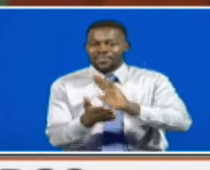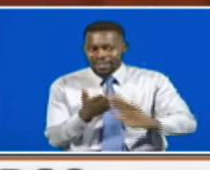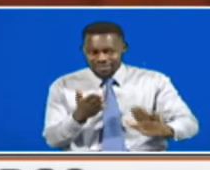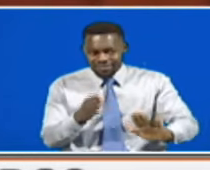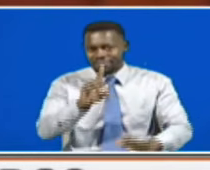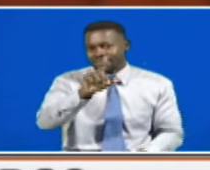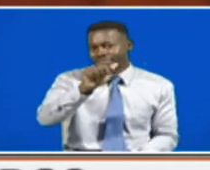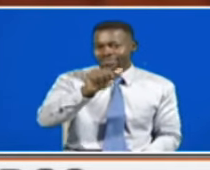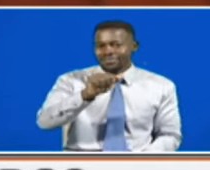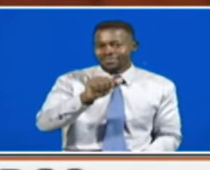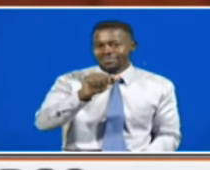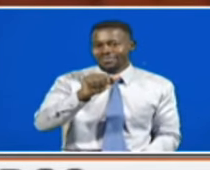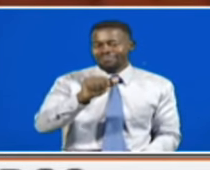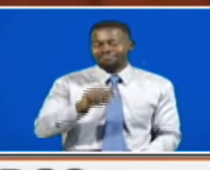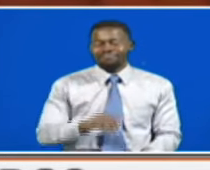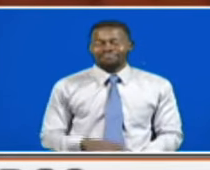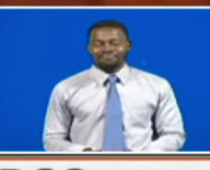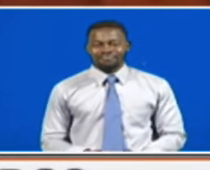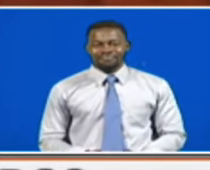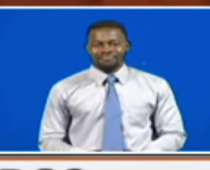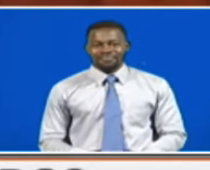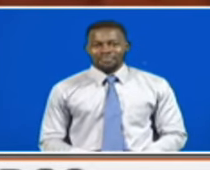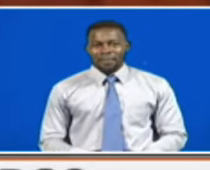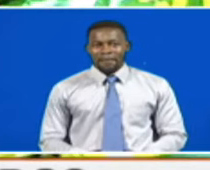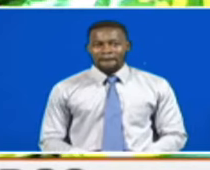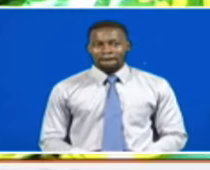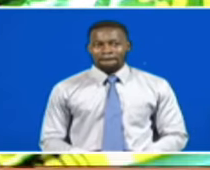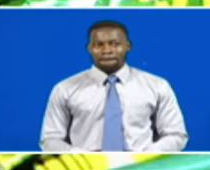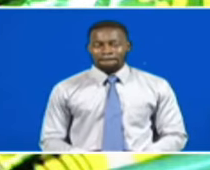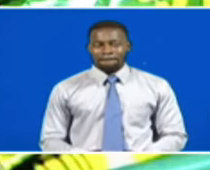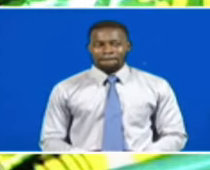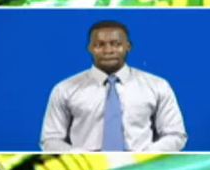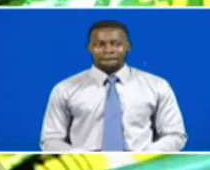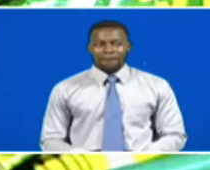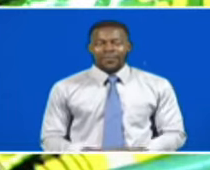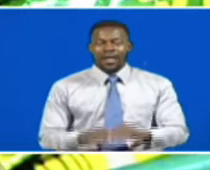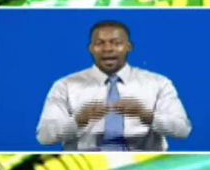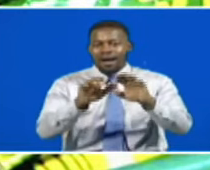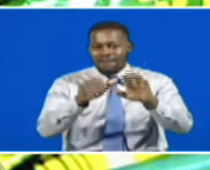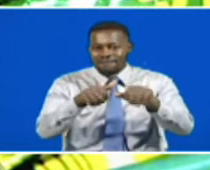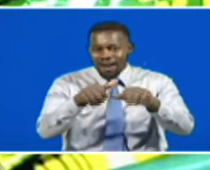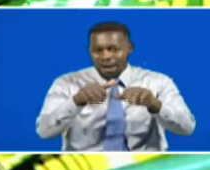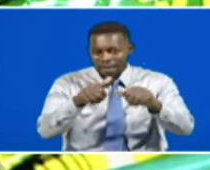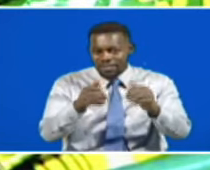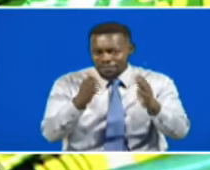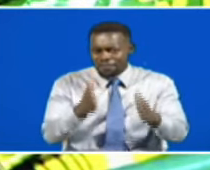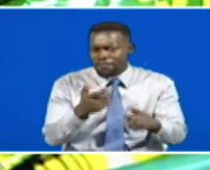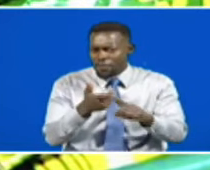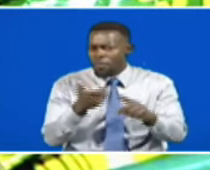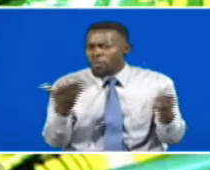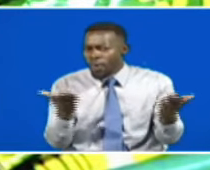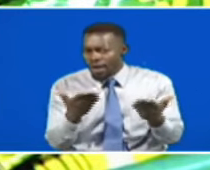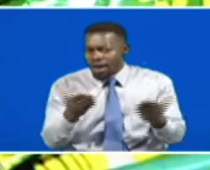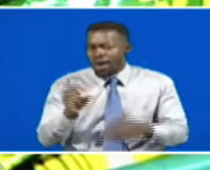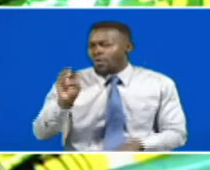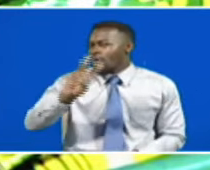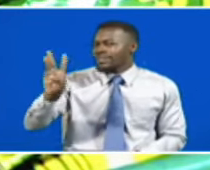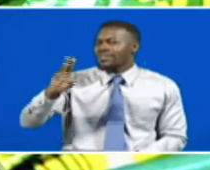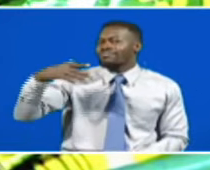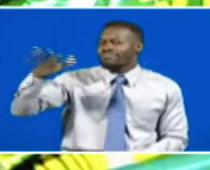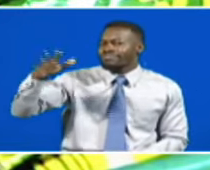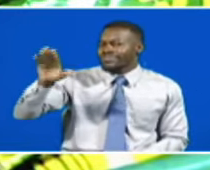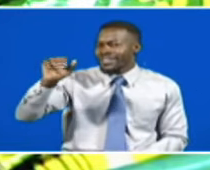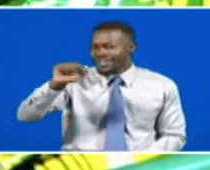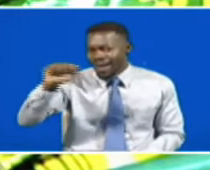Daniel Kariuki, KTN News. Wakulima wa miwa kutoka ukanda wa Magharibi wameghadhabishwa na wanachotaja